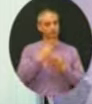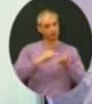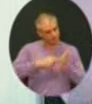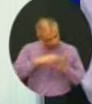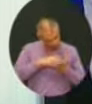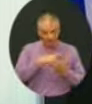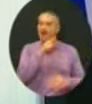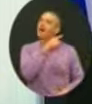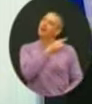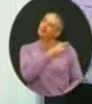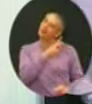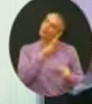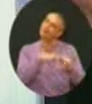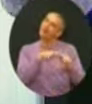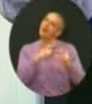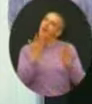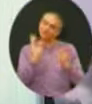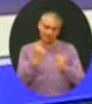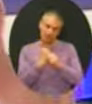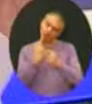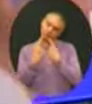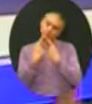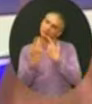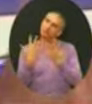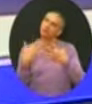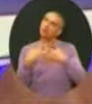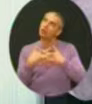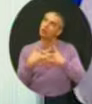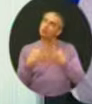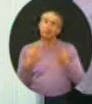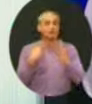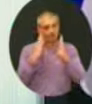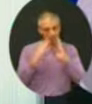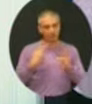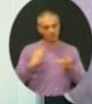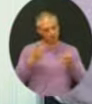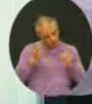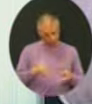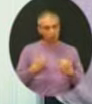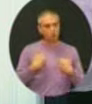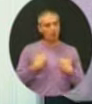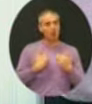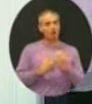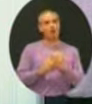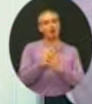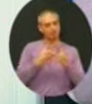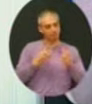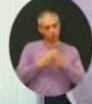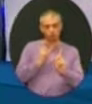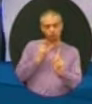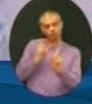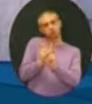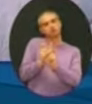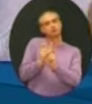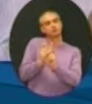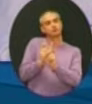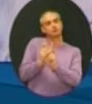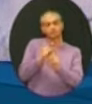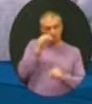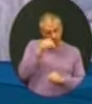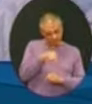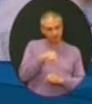המרכזי זה שלי. זה אתה, אבל חכה שנייה. אתה צריך לנהל מסע ומתן קואליציוני. אני מאמין שאני מסוגל להקים גוש חוסם